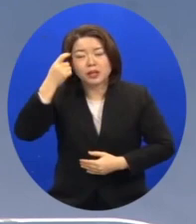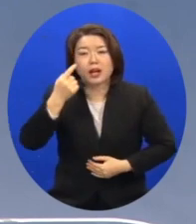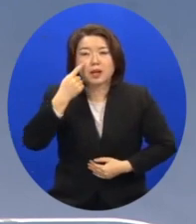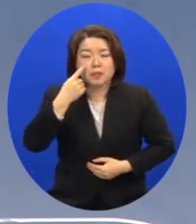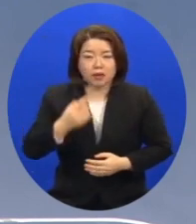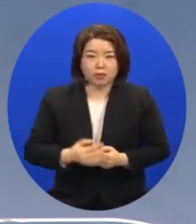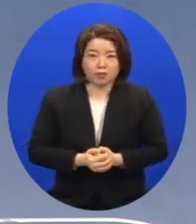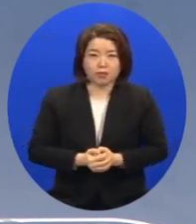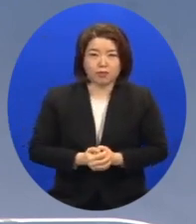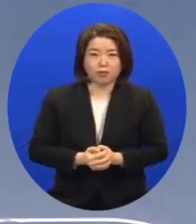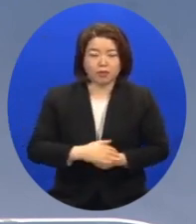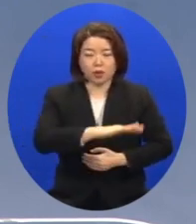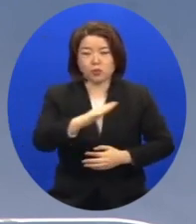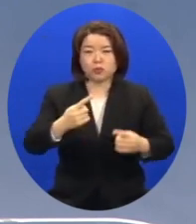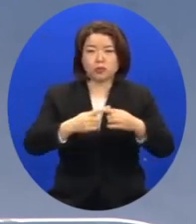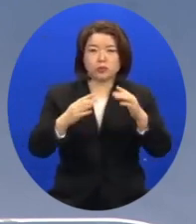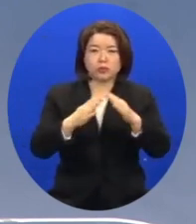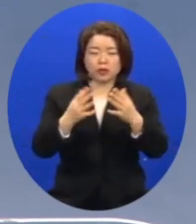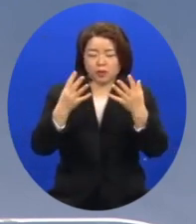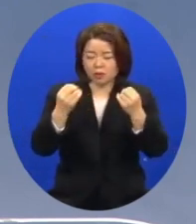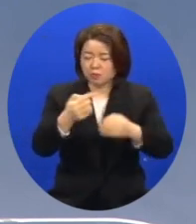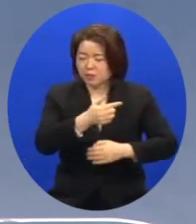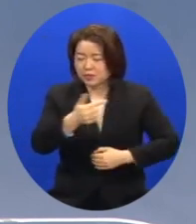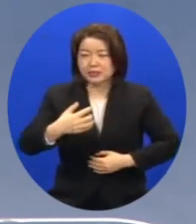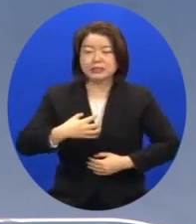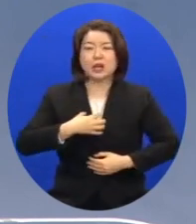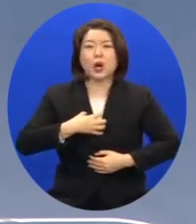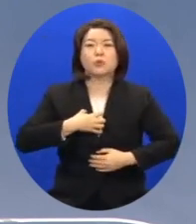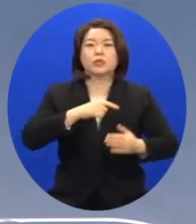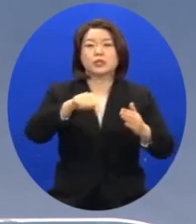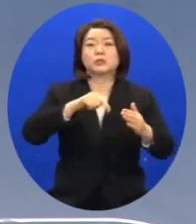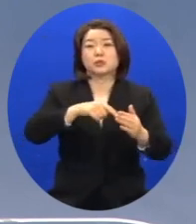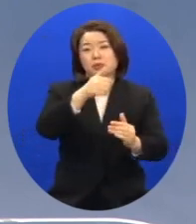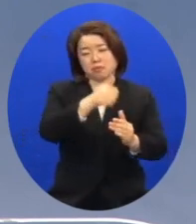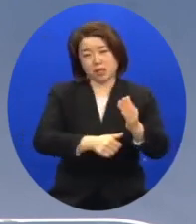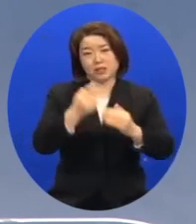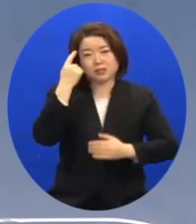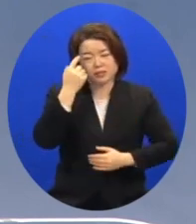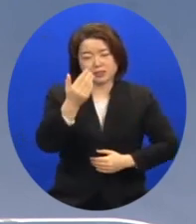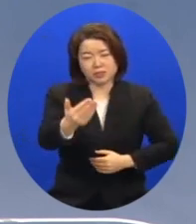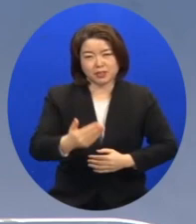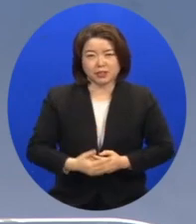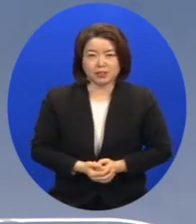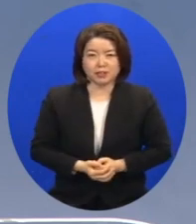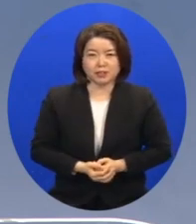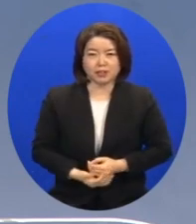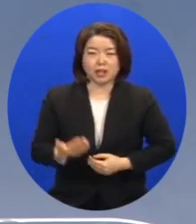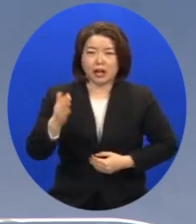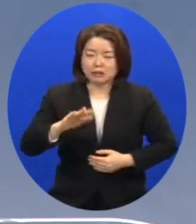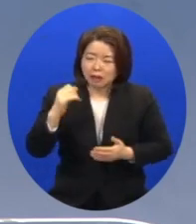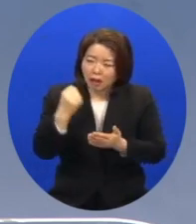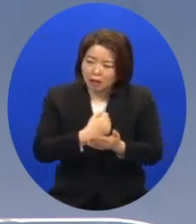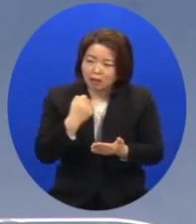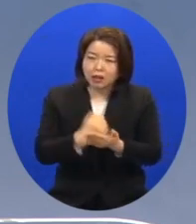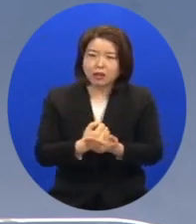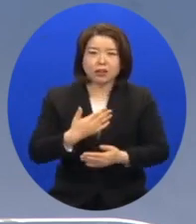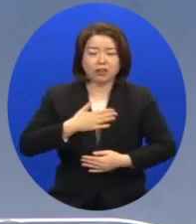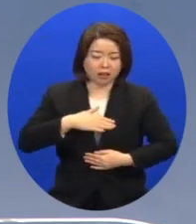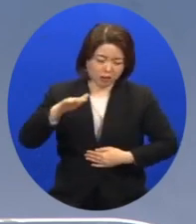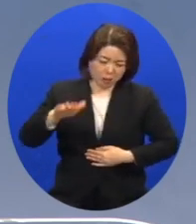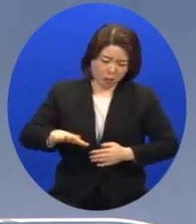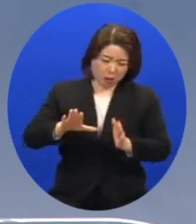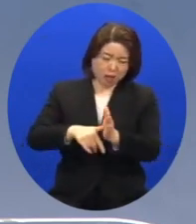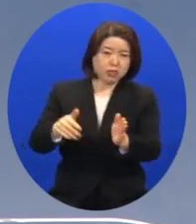우리 교회가 얼마나 큰 위기 가운데 빠지게 씁니까 그런데 안타깝게도 제가 어릴때부터 본